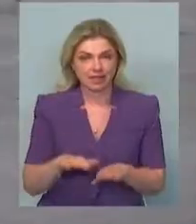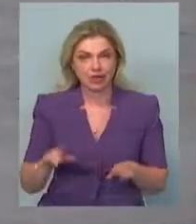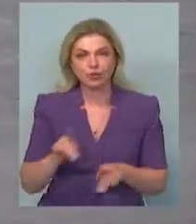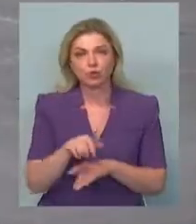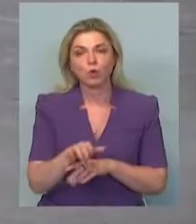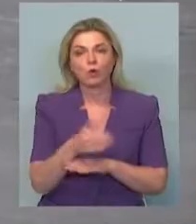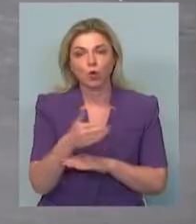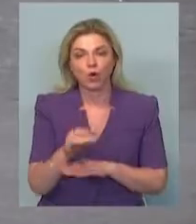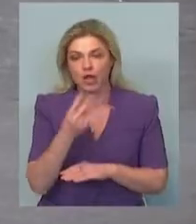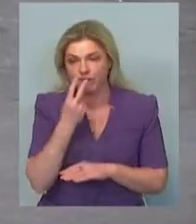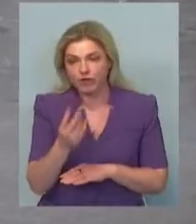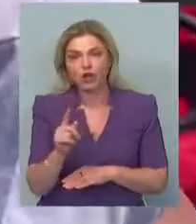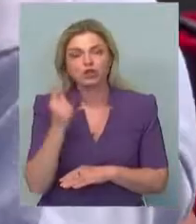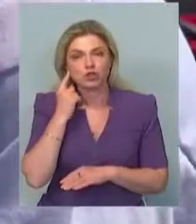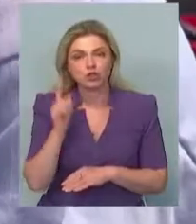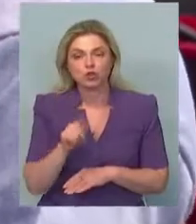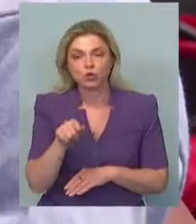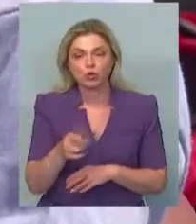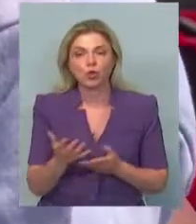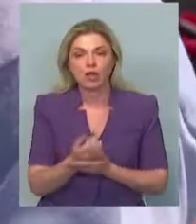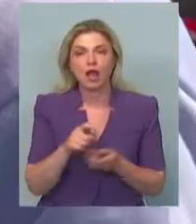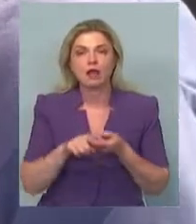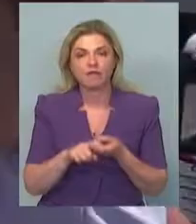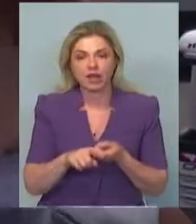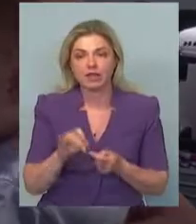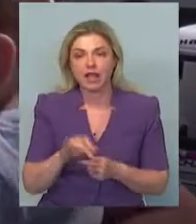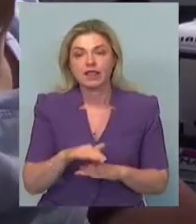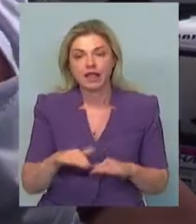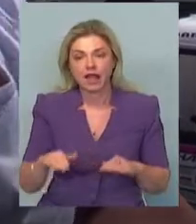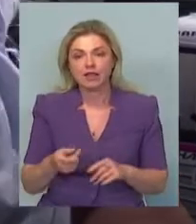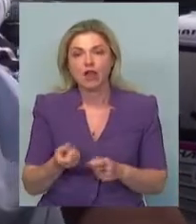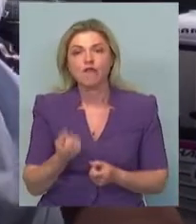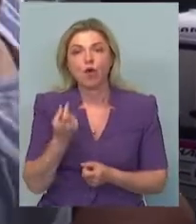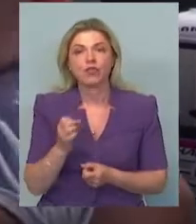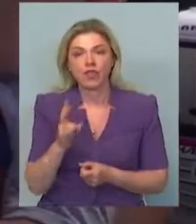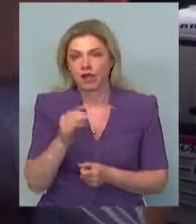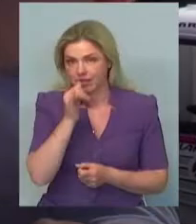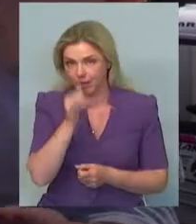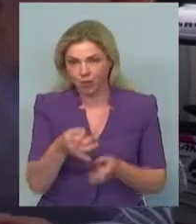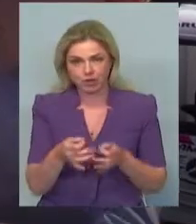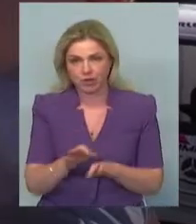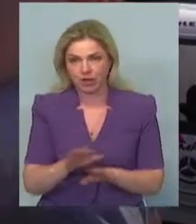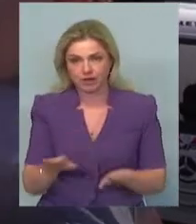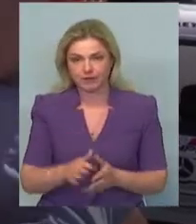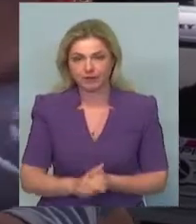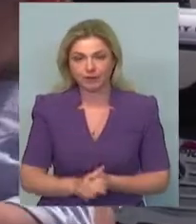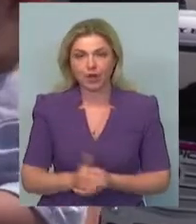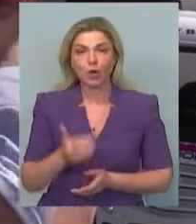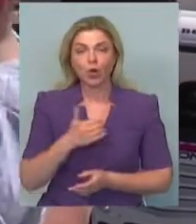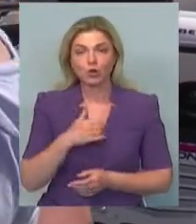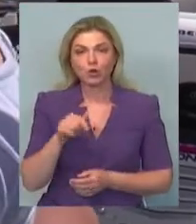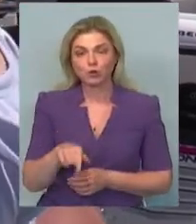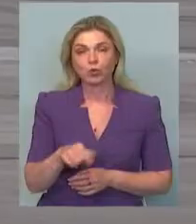воді з фонтану знайшли бактерії, тому до фонтанів дітей не пускає. Ми прийшли, хотіли поплюхатися. Ми прийшли, спочатку